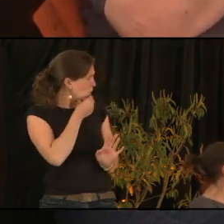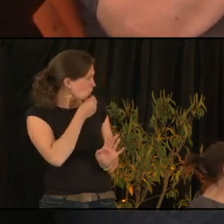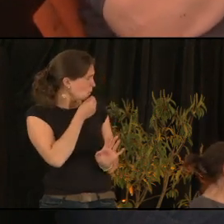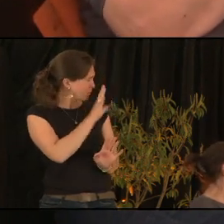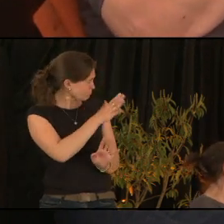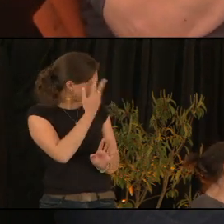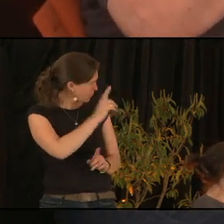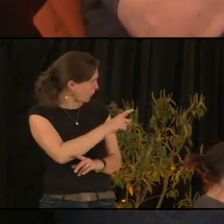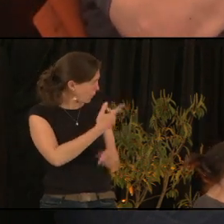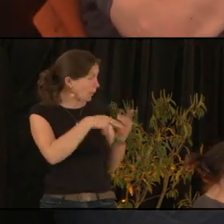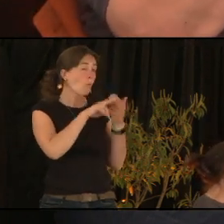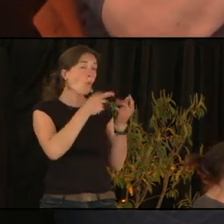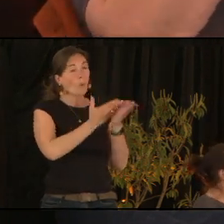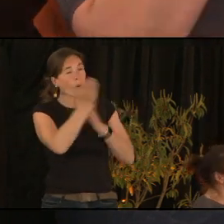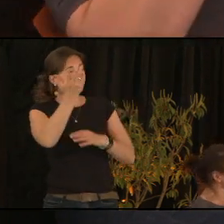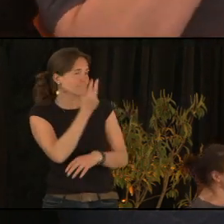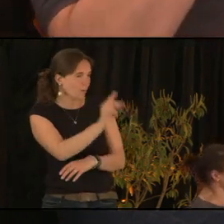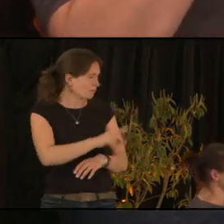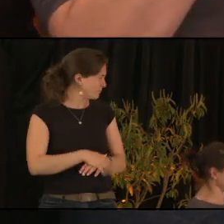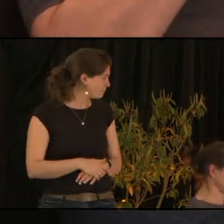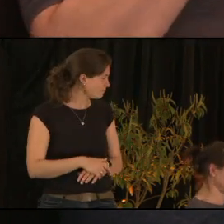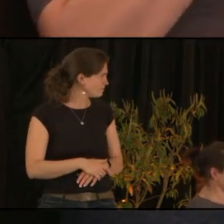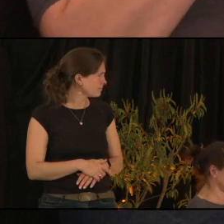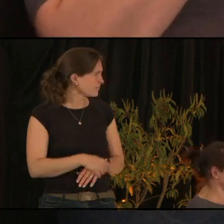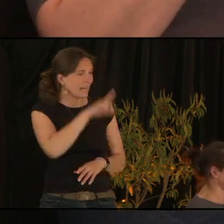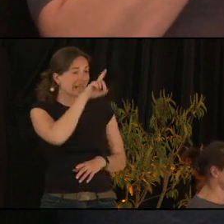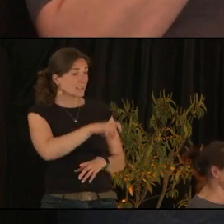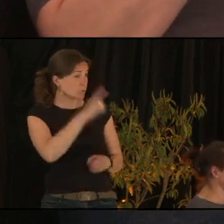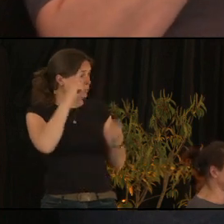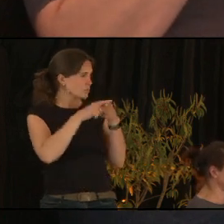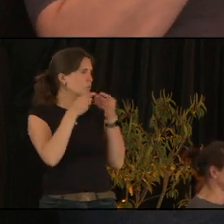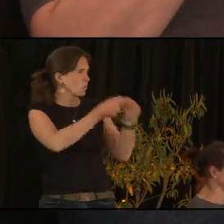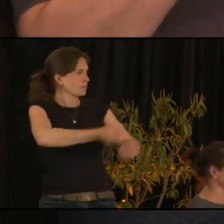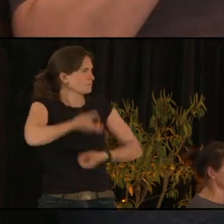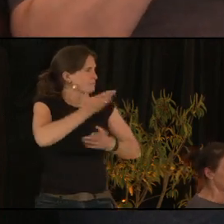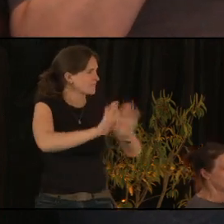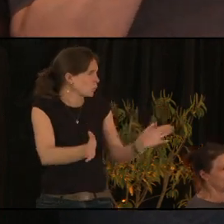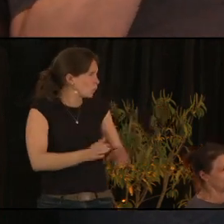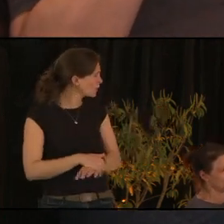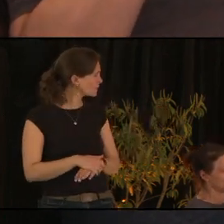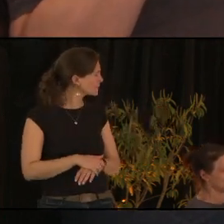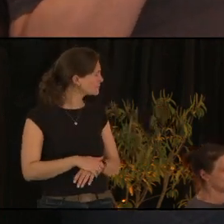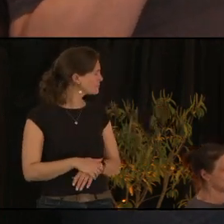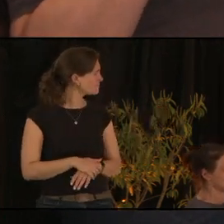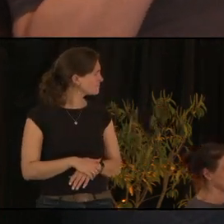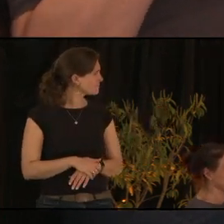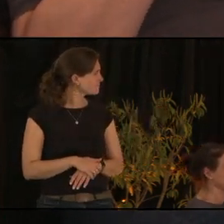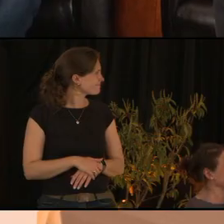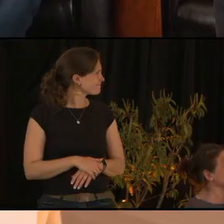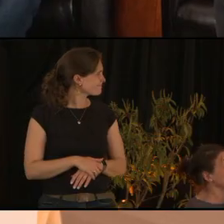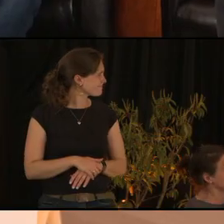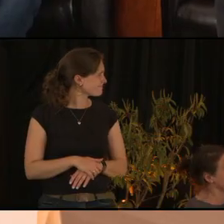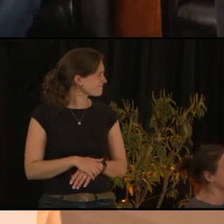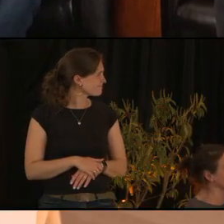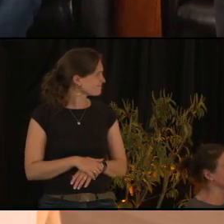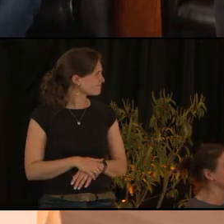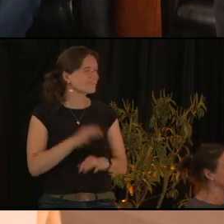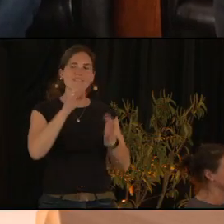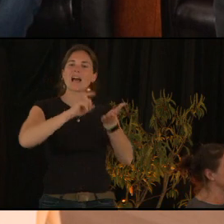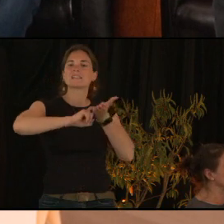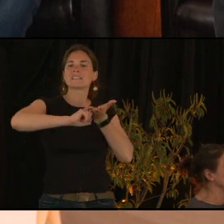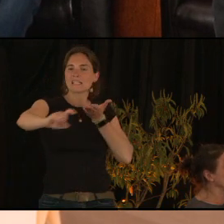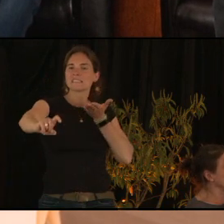d'où la photographie aussi, je pense. Je me disais, il faut que je saisisse, en fait. Une histoire de trace. Oui, il y a de la trace. Traces. Je me disais, il faut que je saisisse avant que